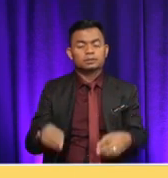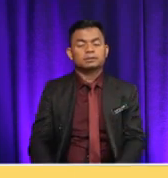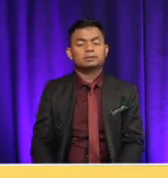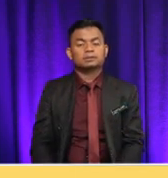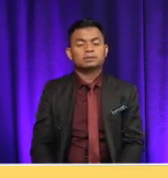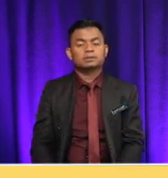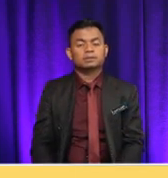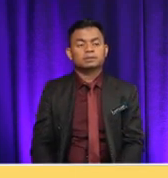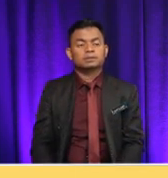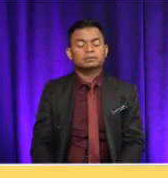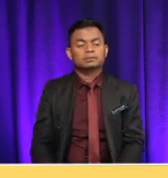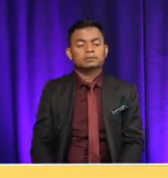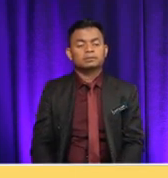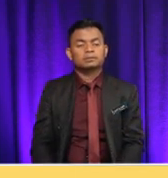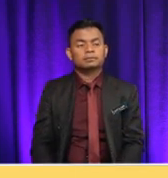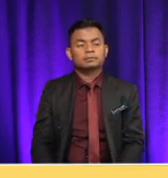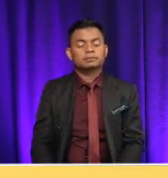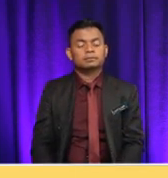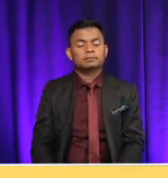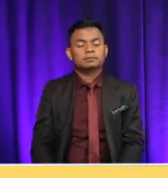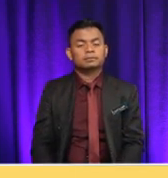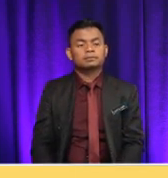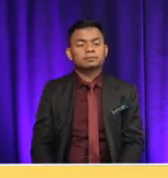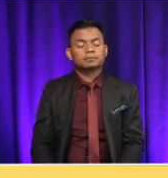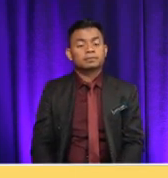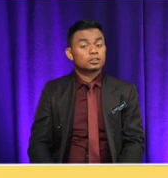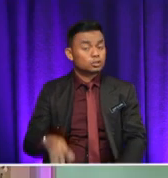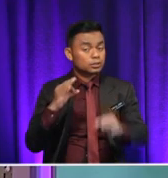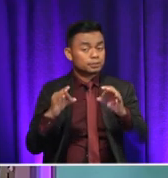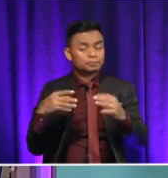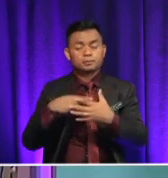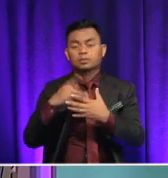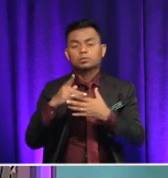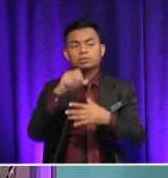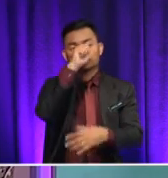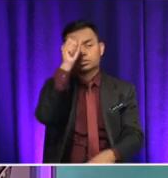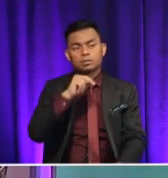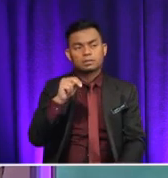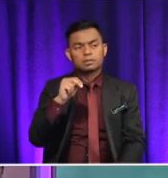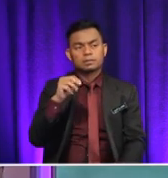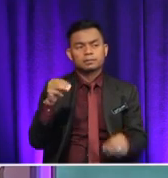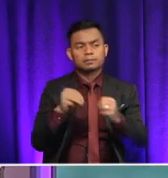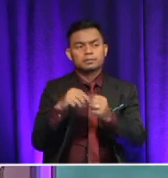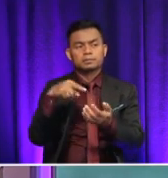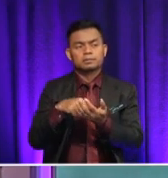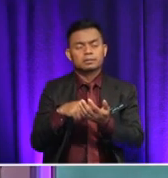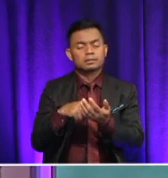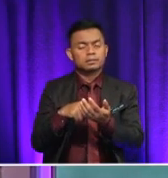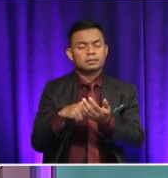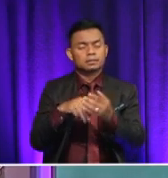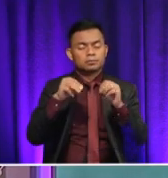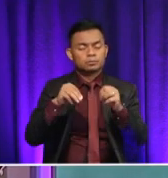Oke karena keluar soal dalam sini dia mesti ingat sobat dia tak ada bukakan